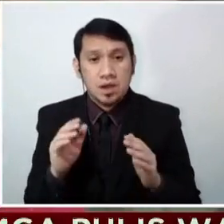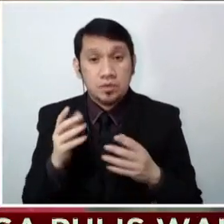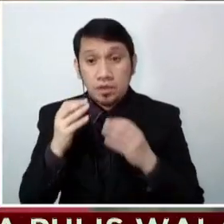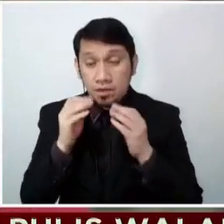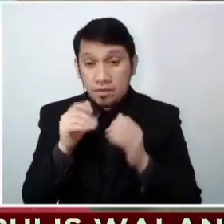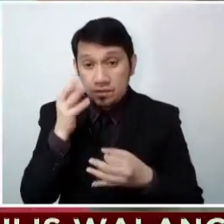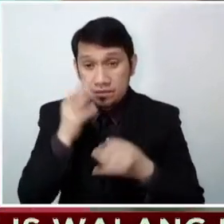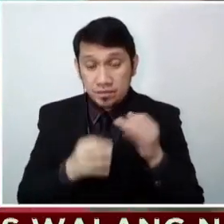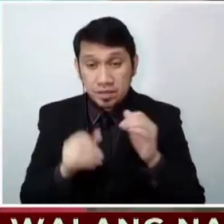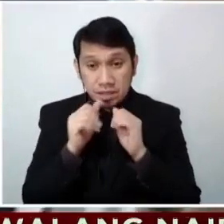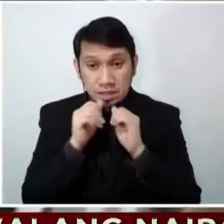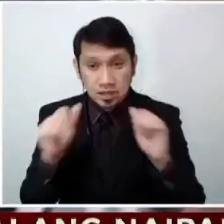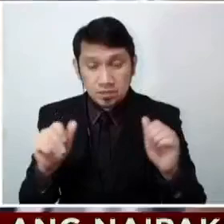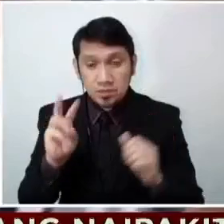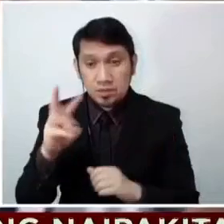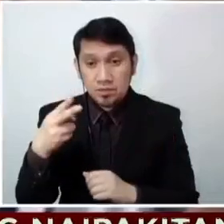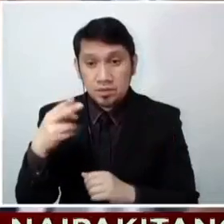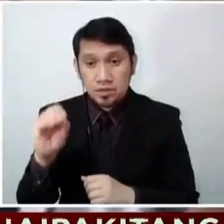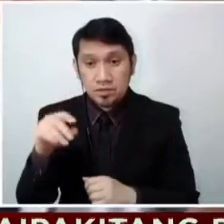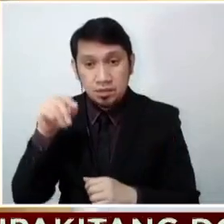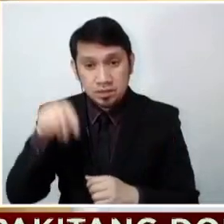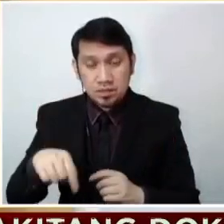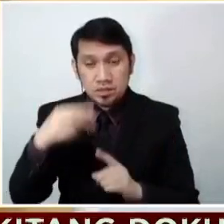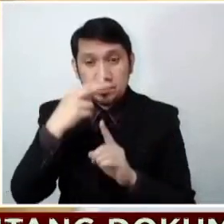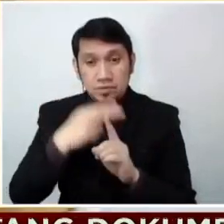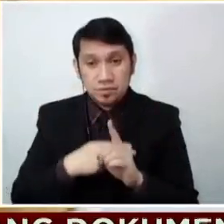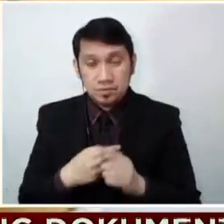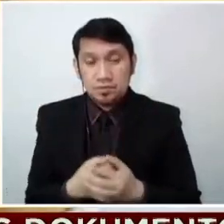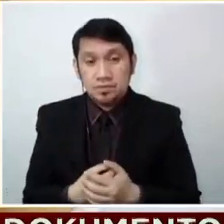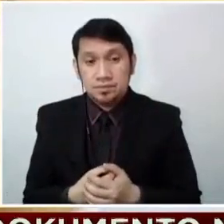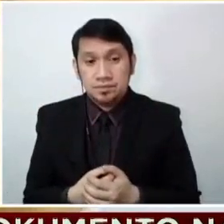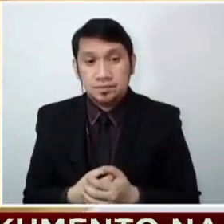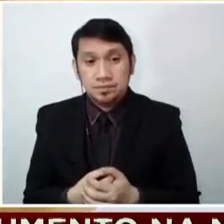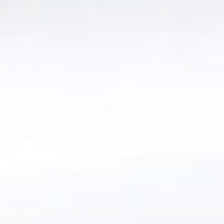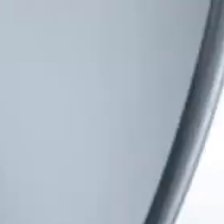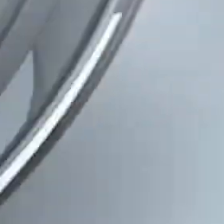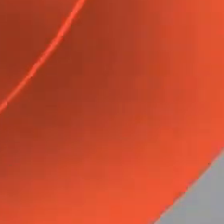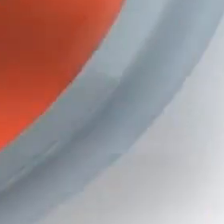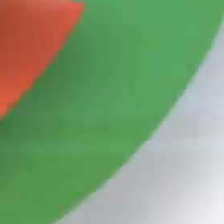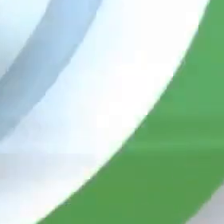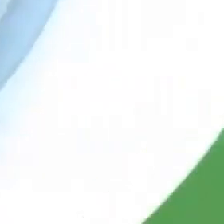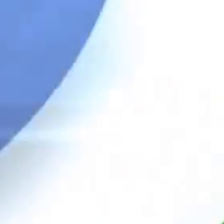final announcement of WHO this November. Vivian Gulia, ABS-CBN News.